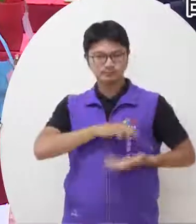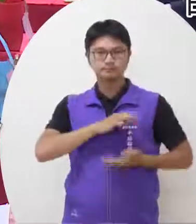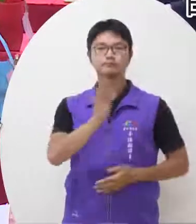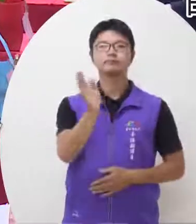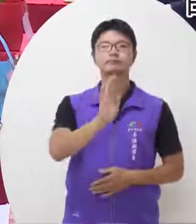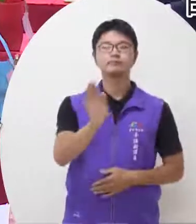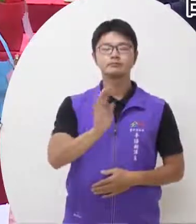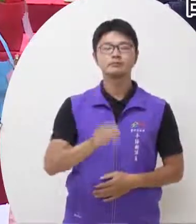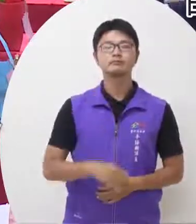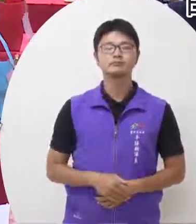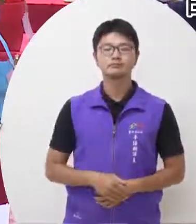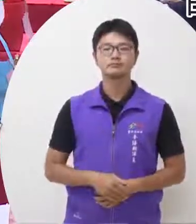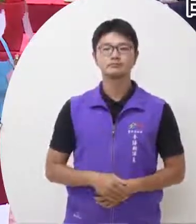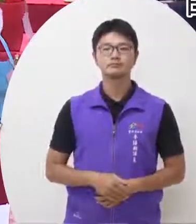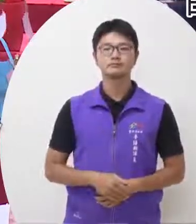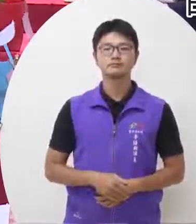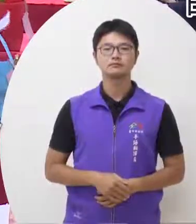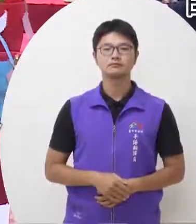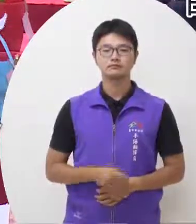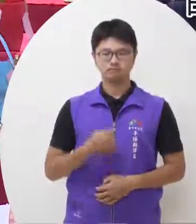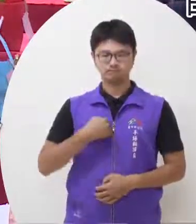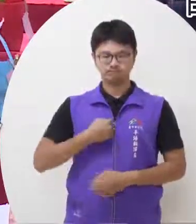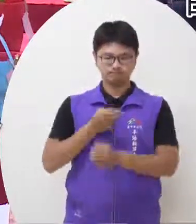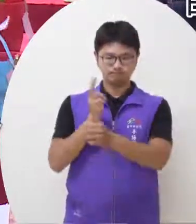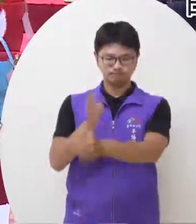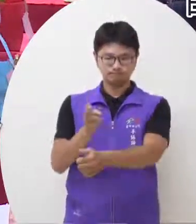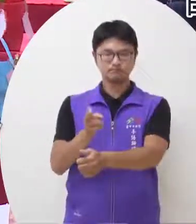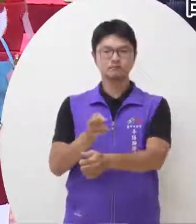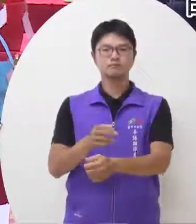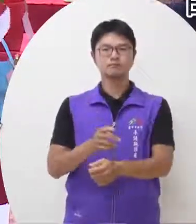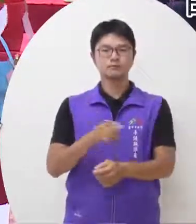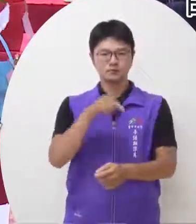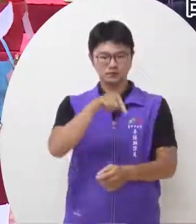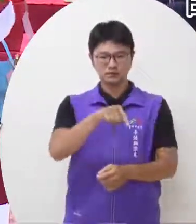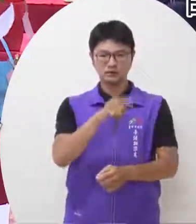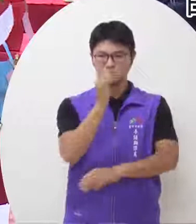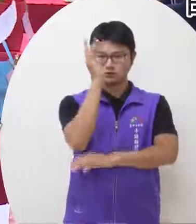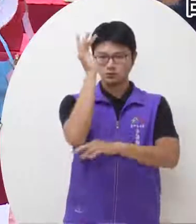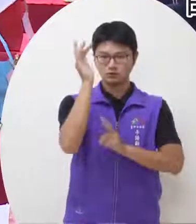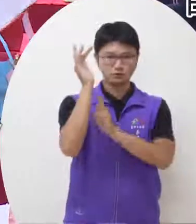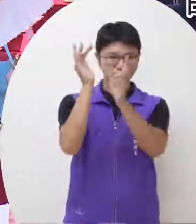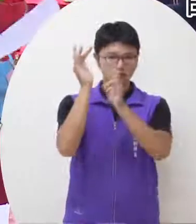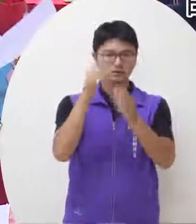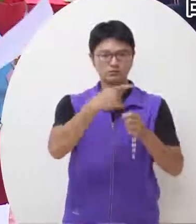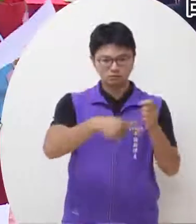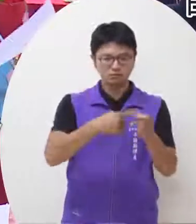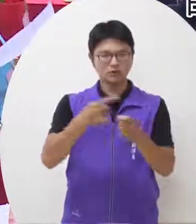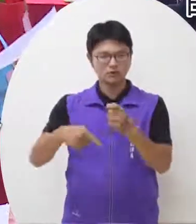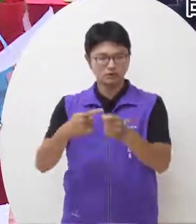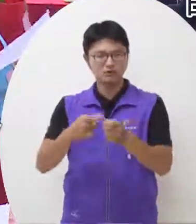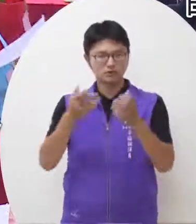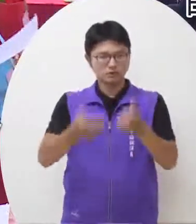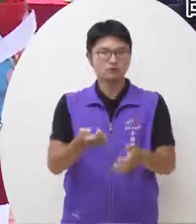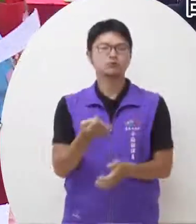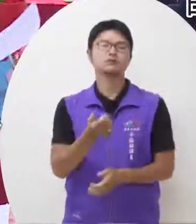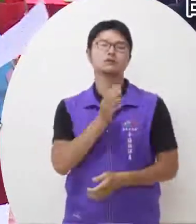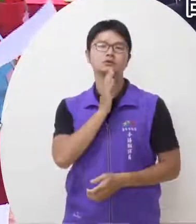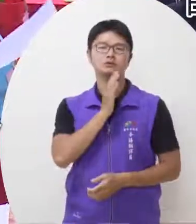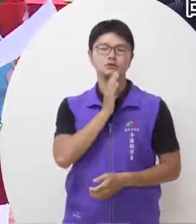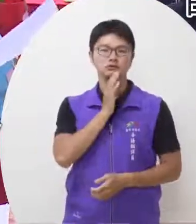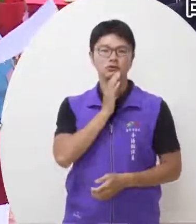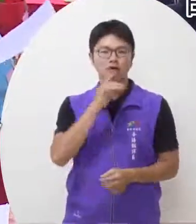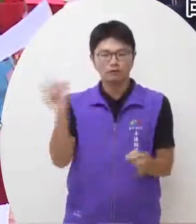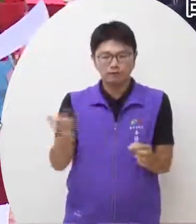们我已经指示，而且呢每年会列为这个部分是重点哦。那防灾的修剪在我们每年里面都